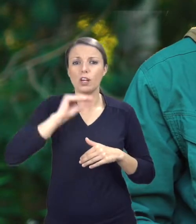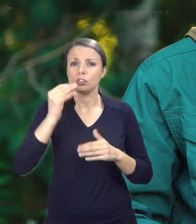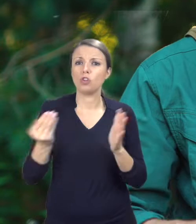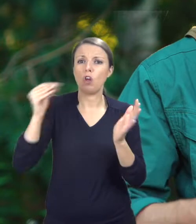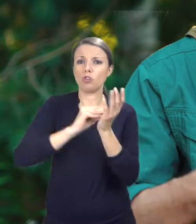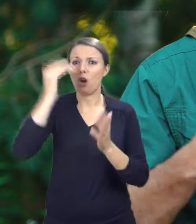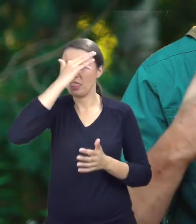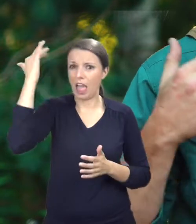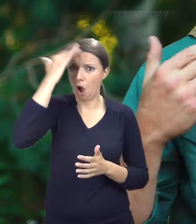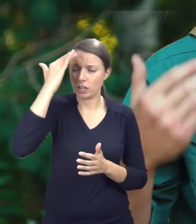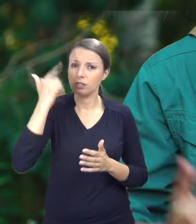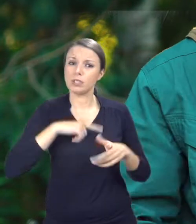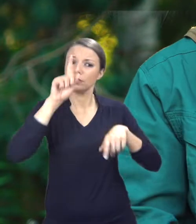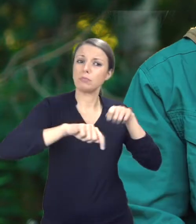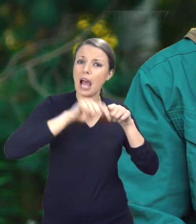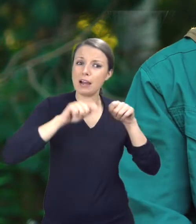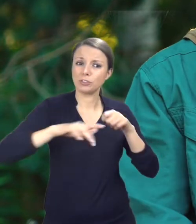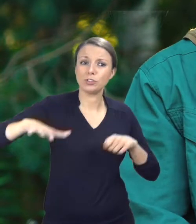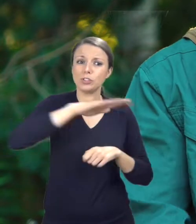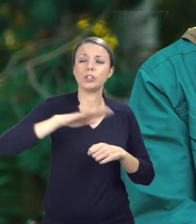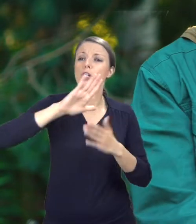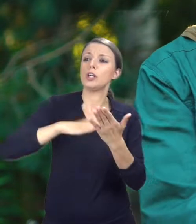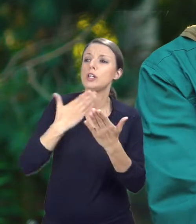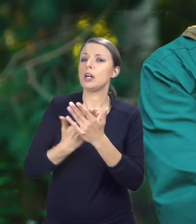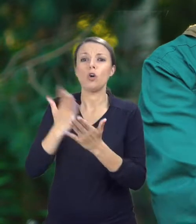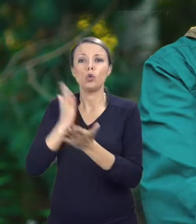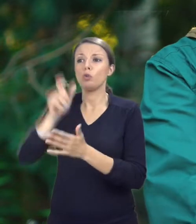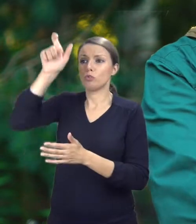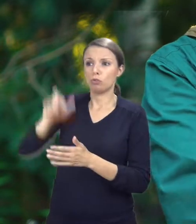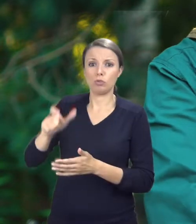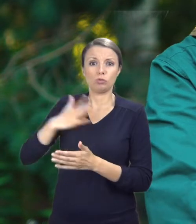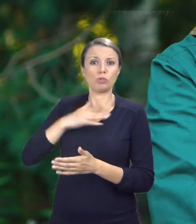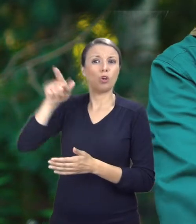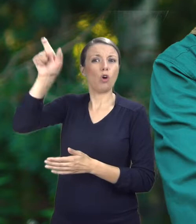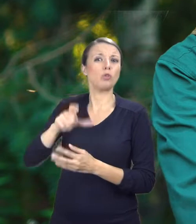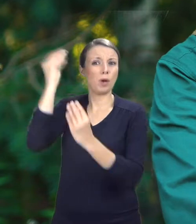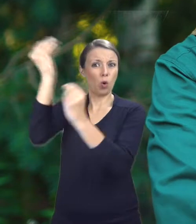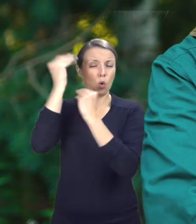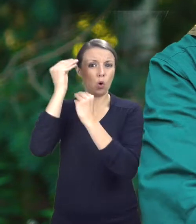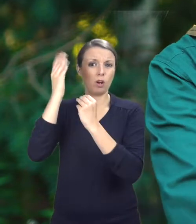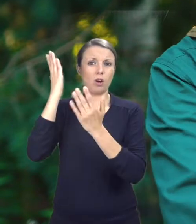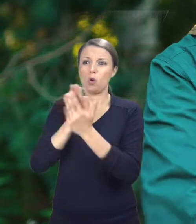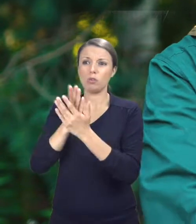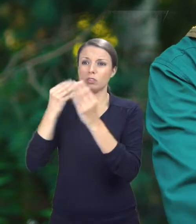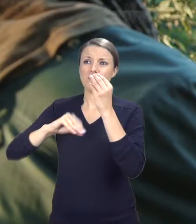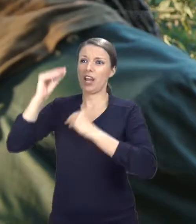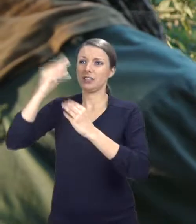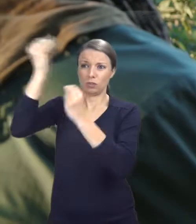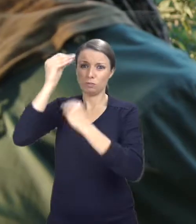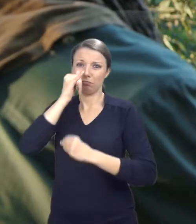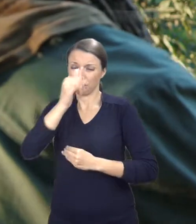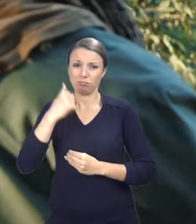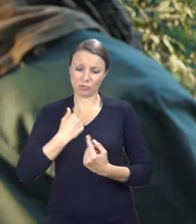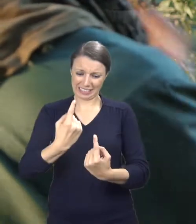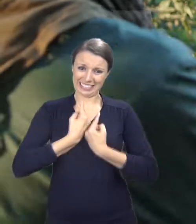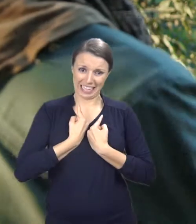kiedy ten trener nie da Ci więcej, niż Ty sam możesz później odkryć. Także tu te podróże były niezbędne. Tu